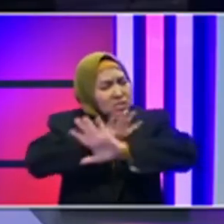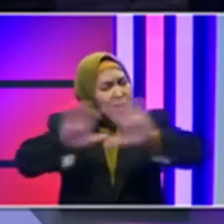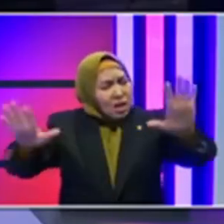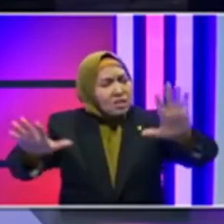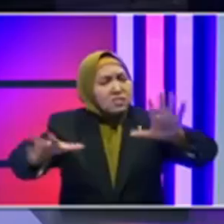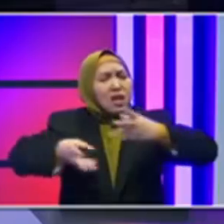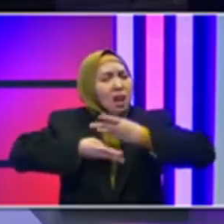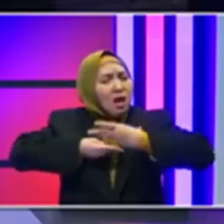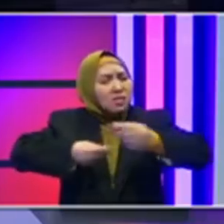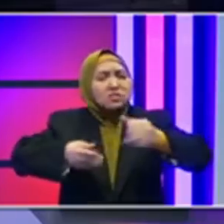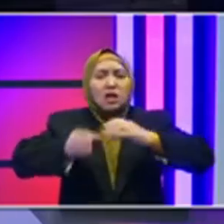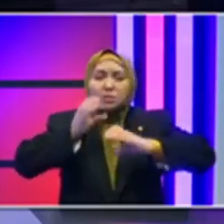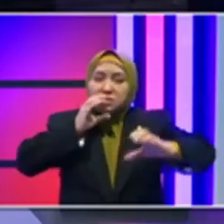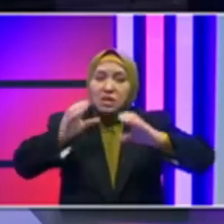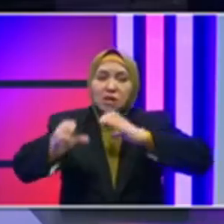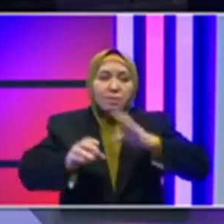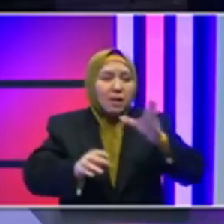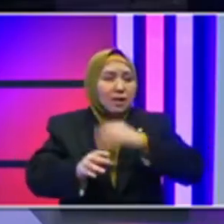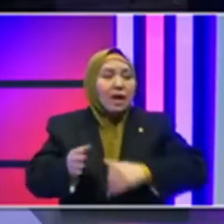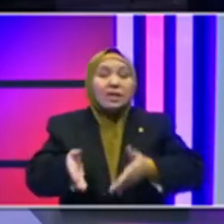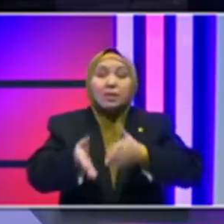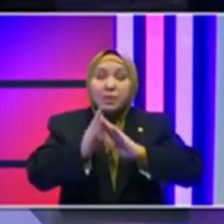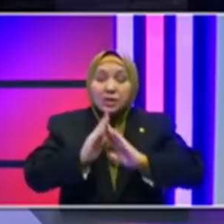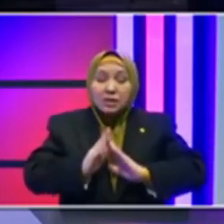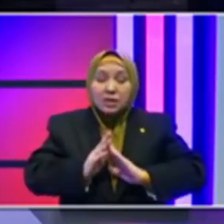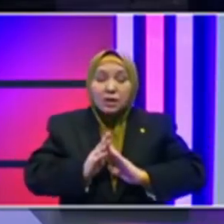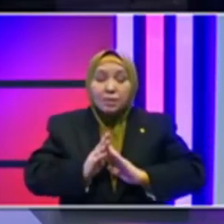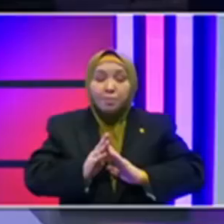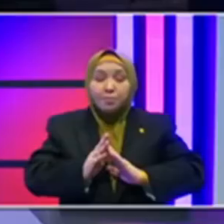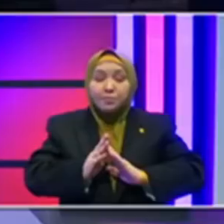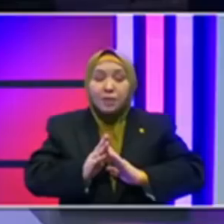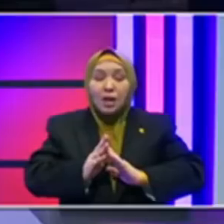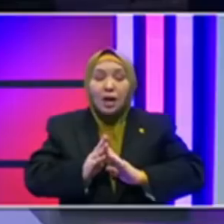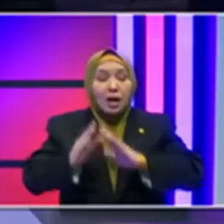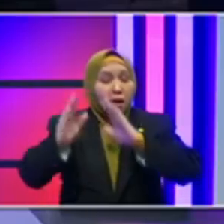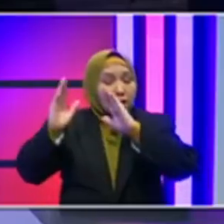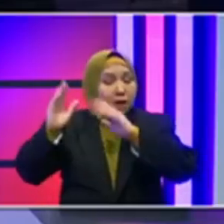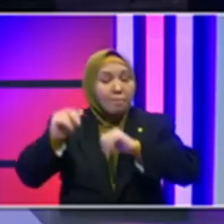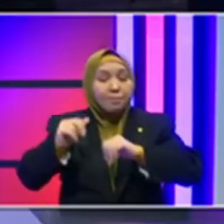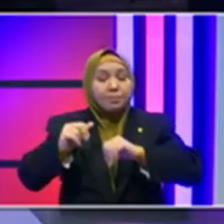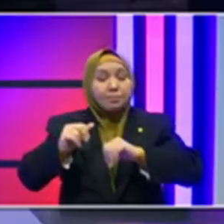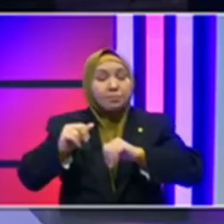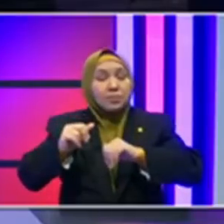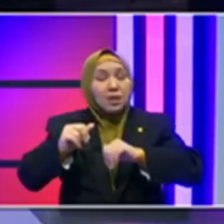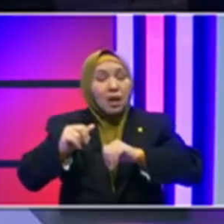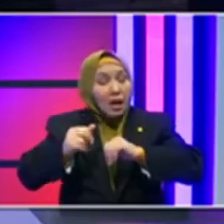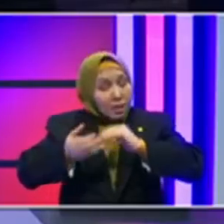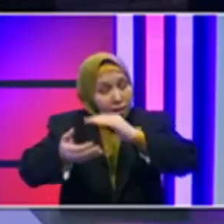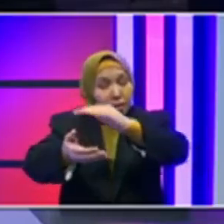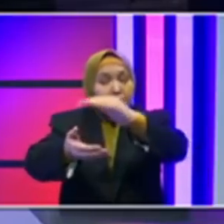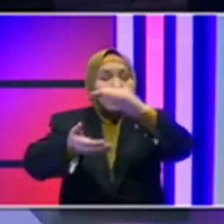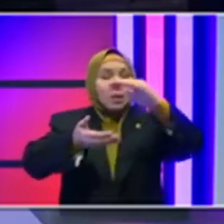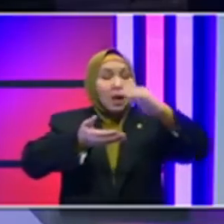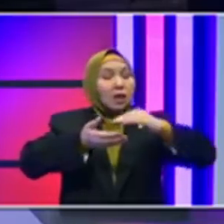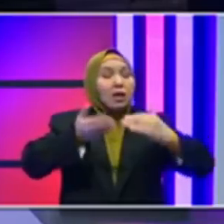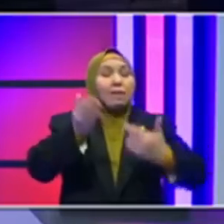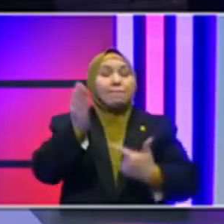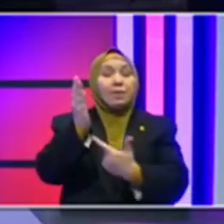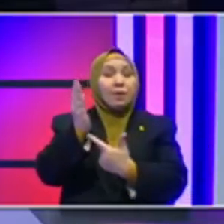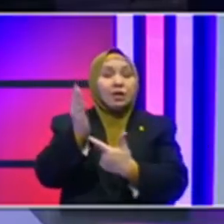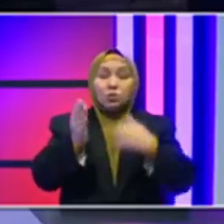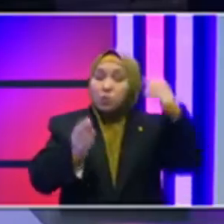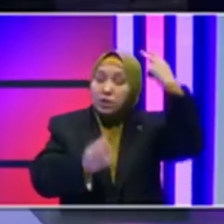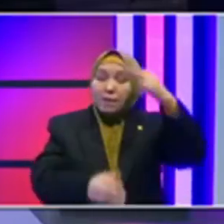dipahami dan juga diminta ee Nabi Musa meminta agar di bekalkan pembantu Ya Nabi